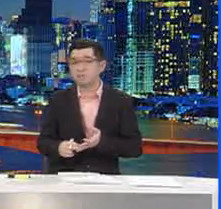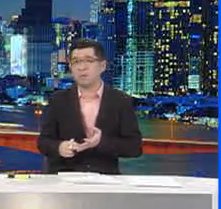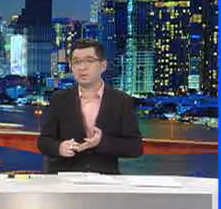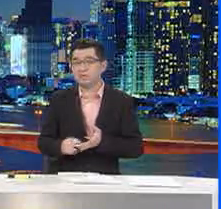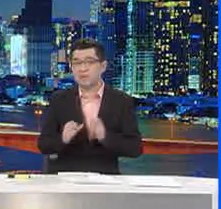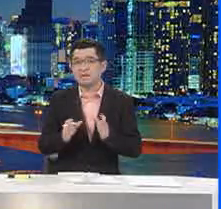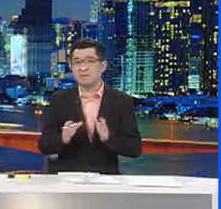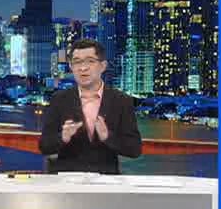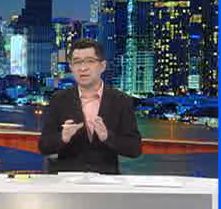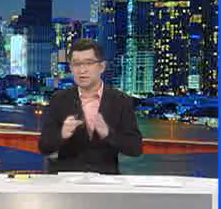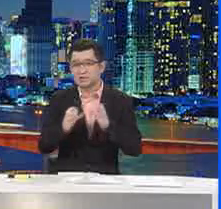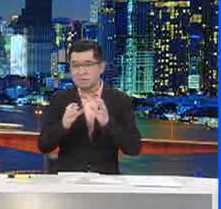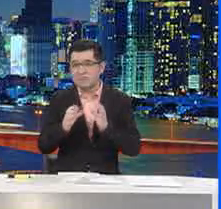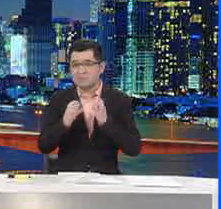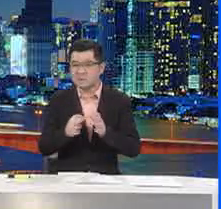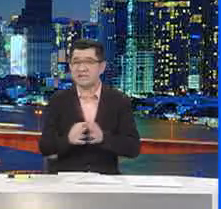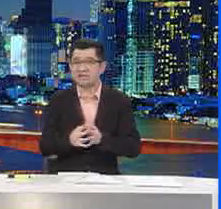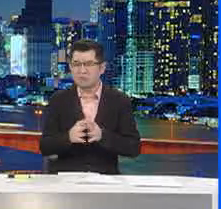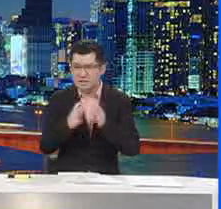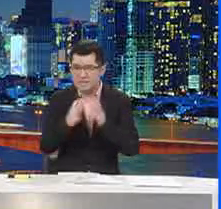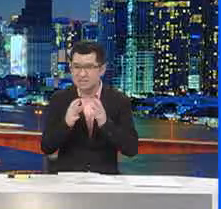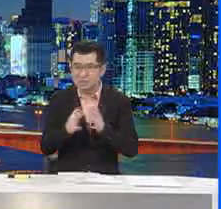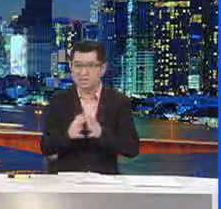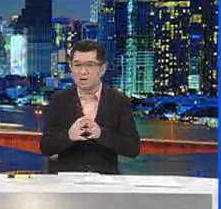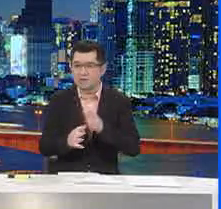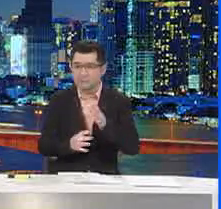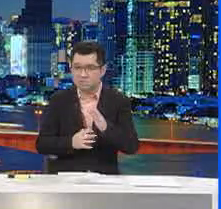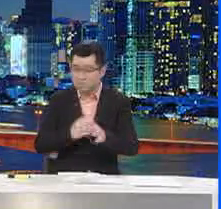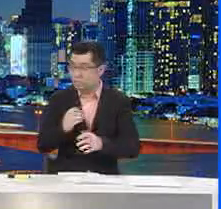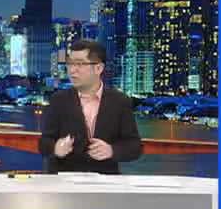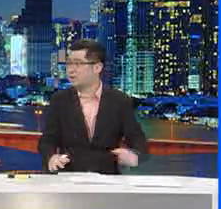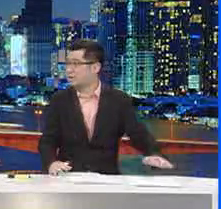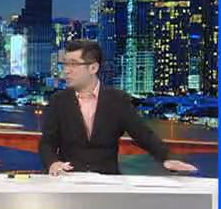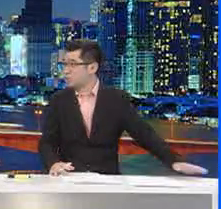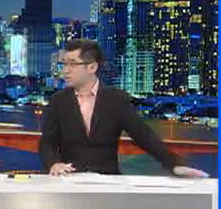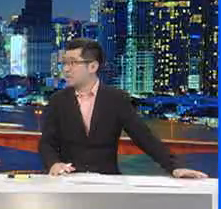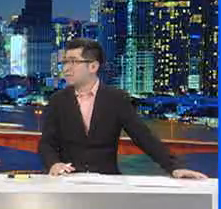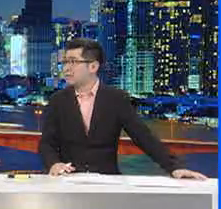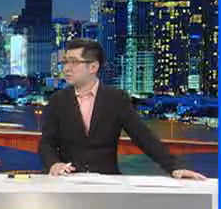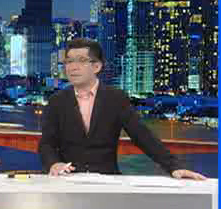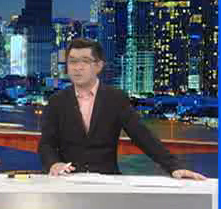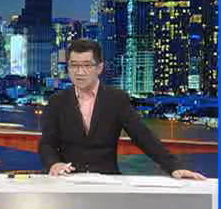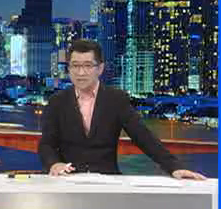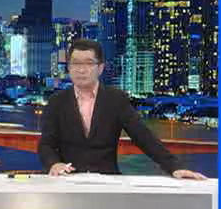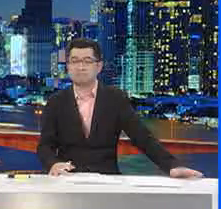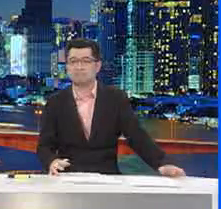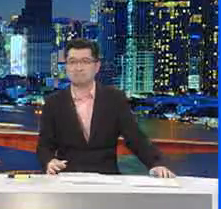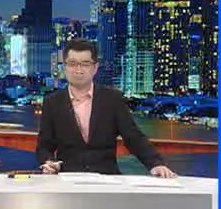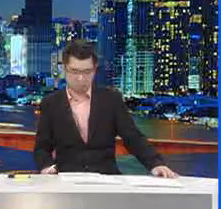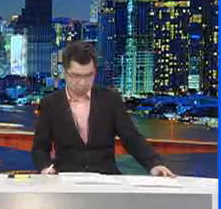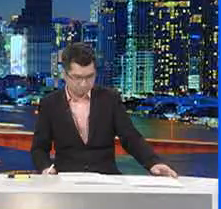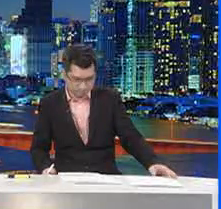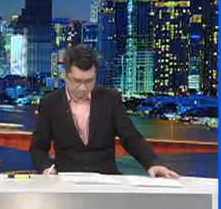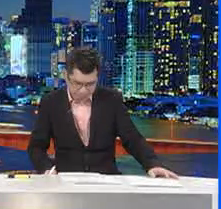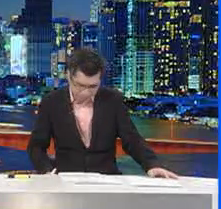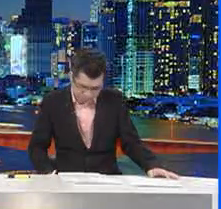เพราะว่าต้องยอมรับนะครับว่าเงินงบประมาณส่วนใหญ่เนี่ยก็เป็นเงินส่วนที่เอามาเป็นเงินหมุนเวียนในวงจรเศรษฐกิจณปีนี้นะครับใช่